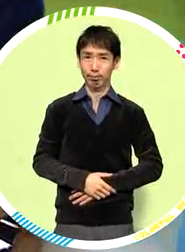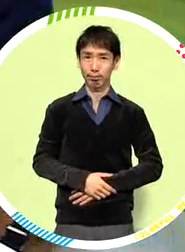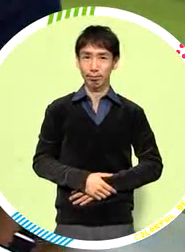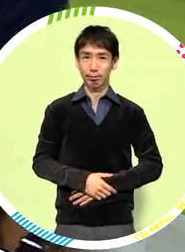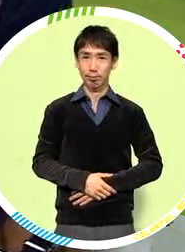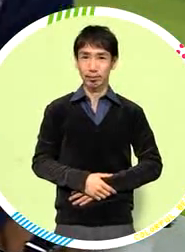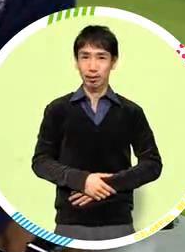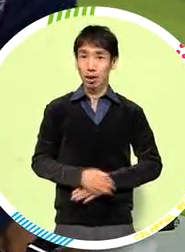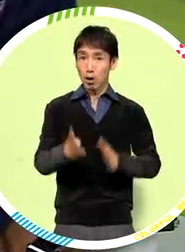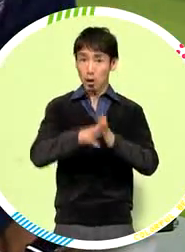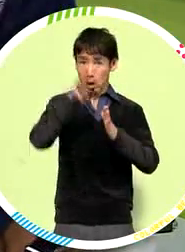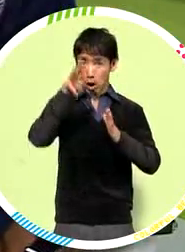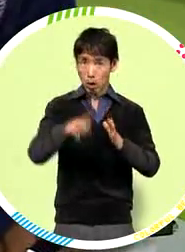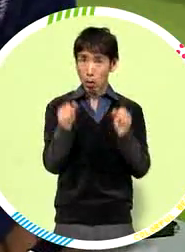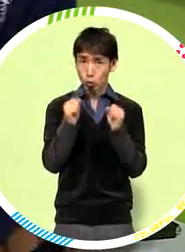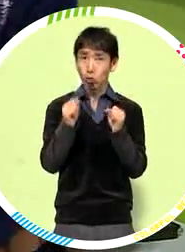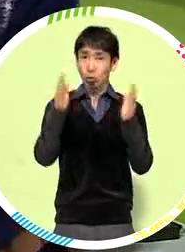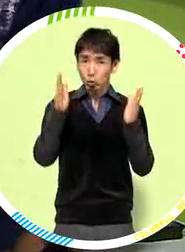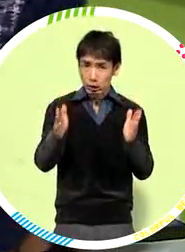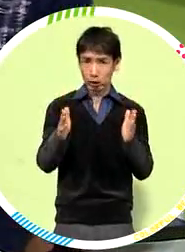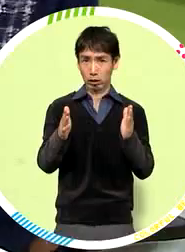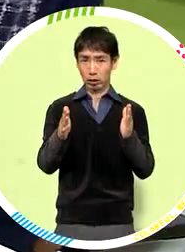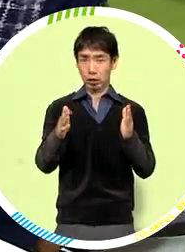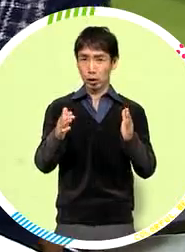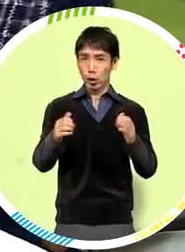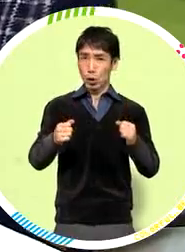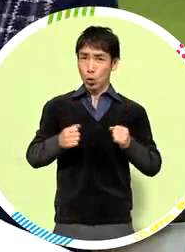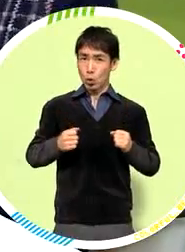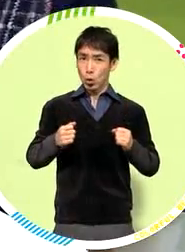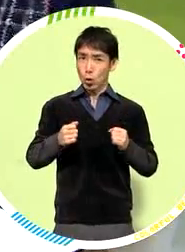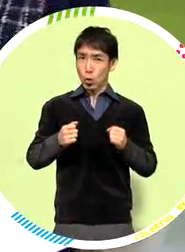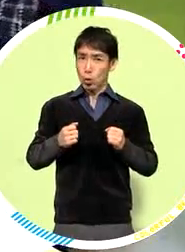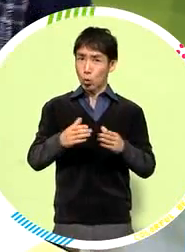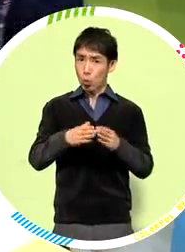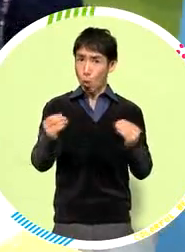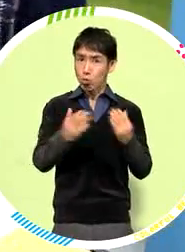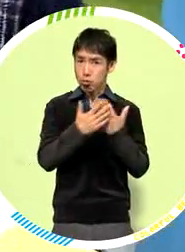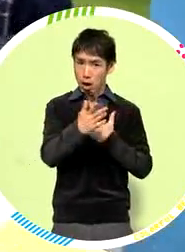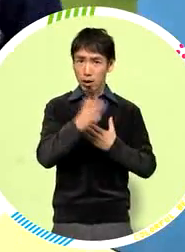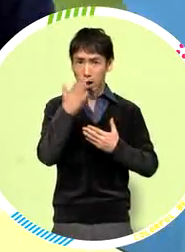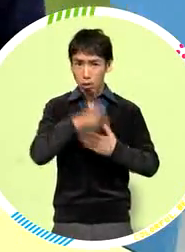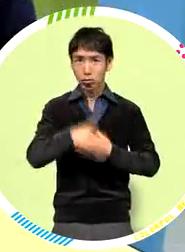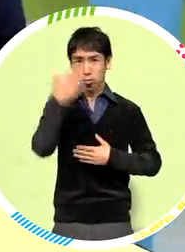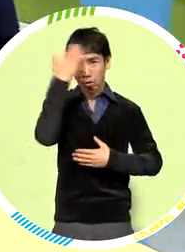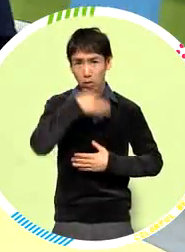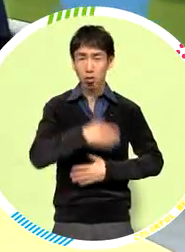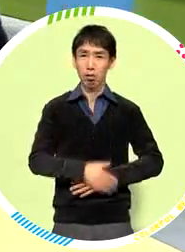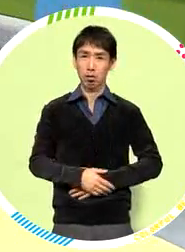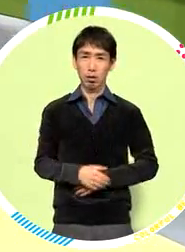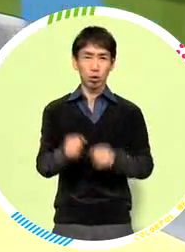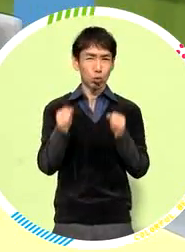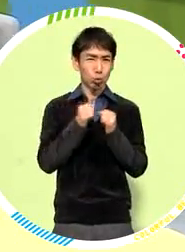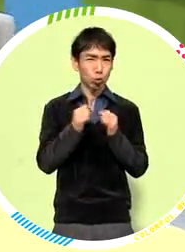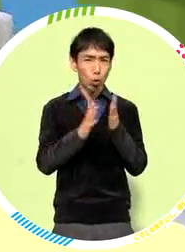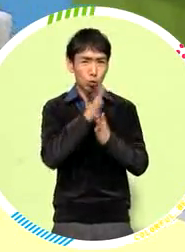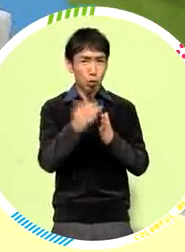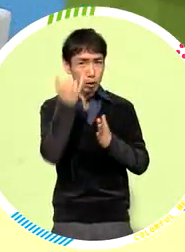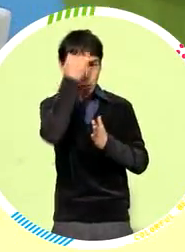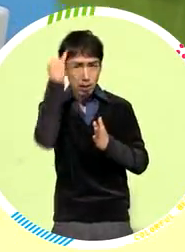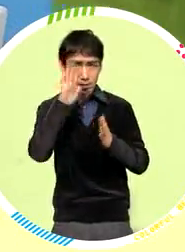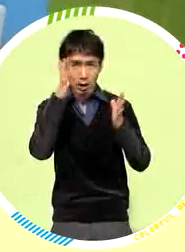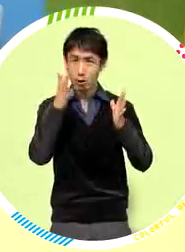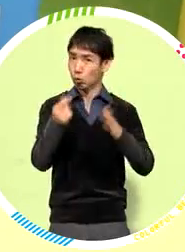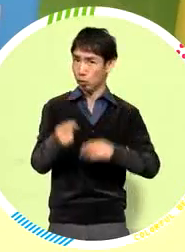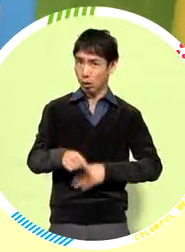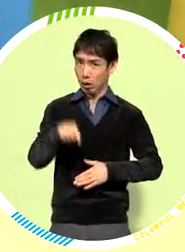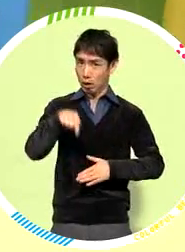だ。神奈川で冬の国体ってどういうことですかね。 確かに 冬の国体、 ウィンタースポーツのイメージないですよね。